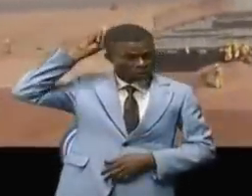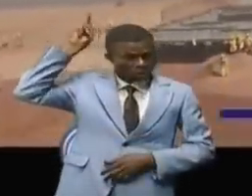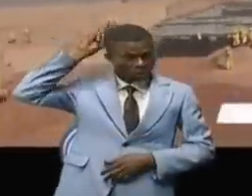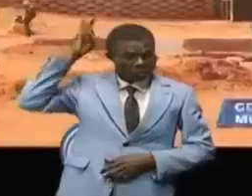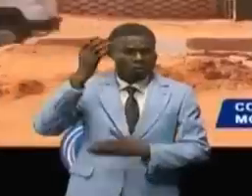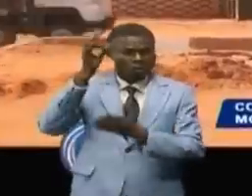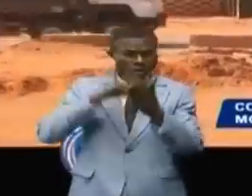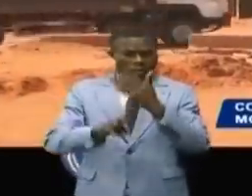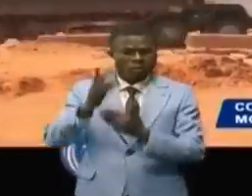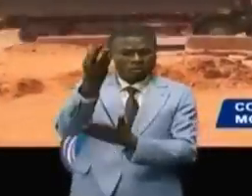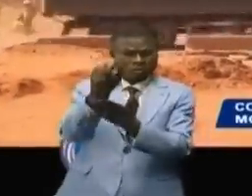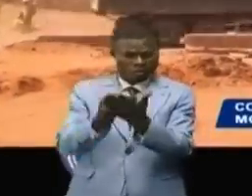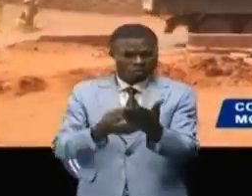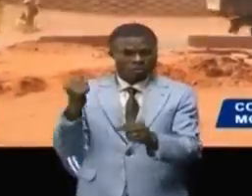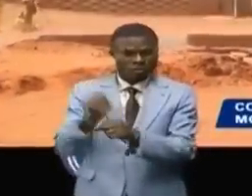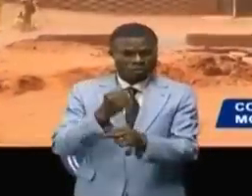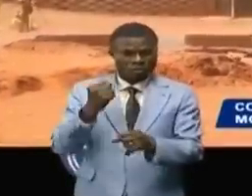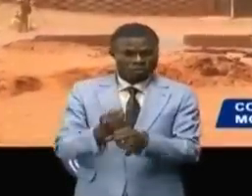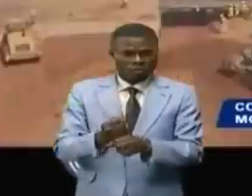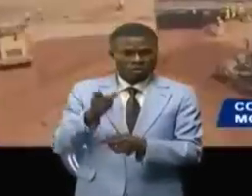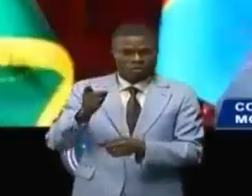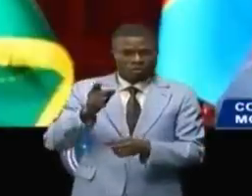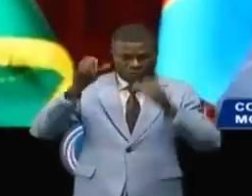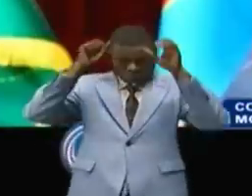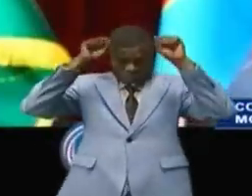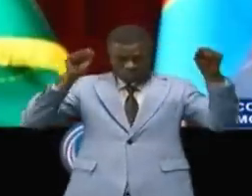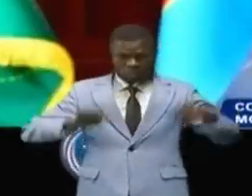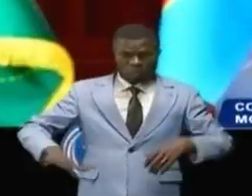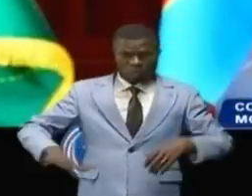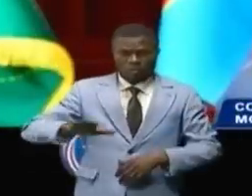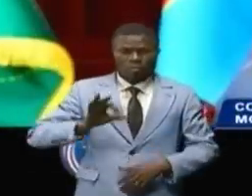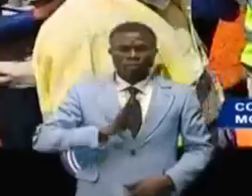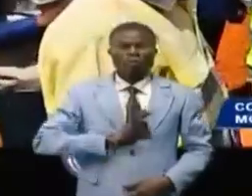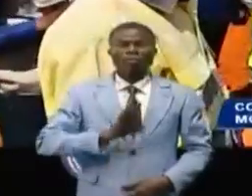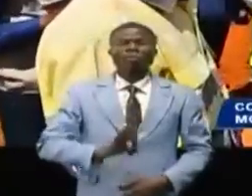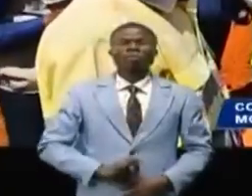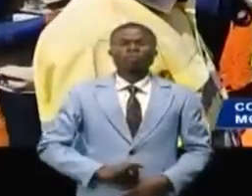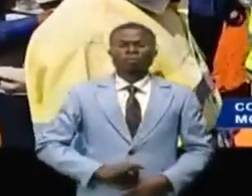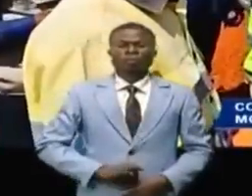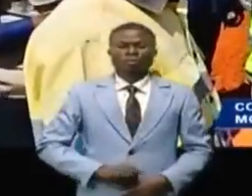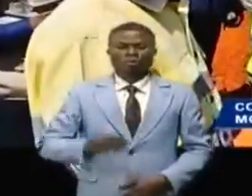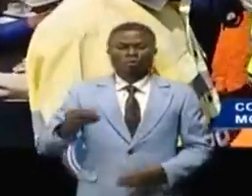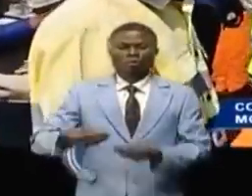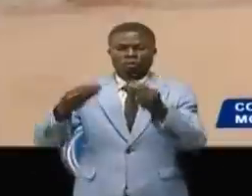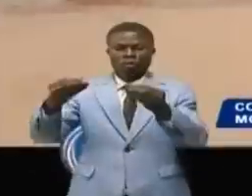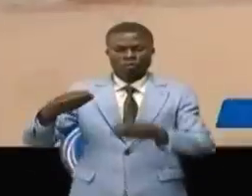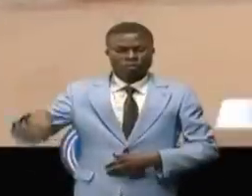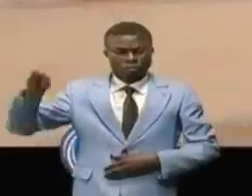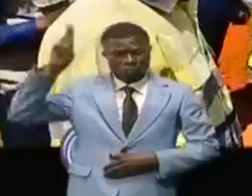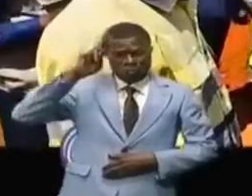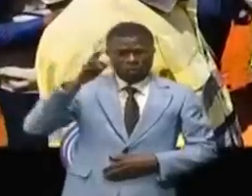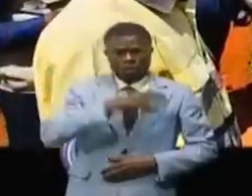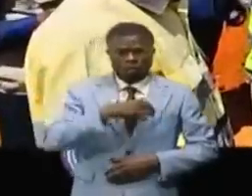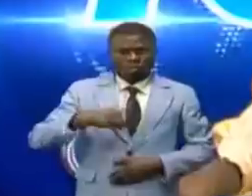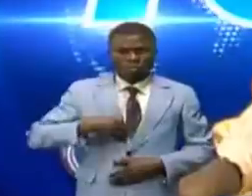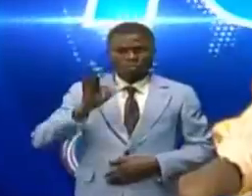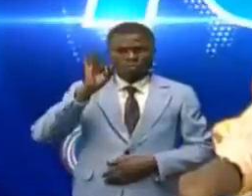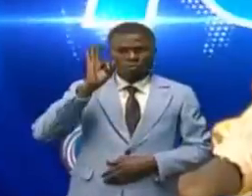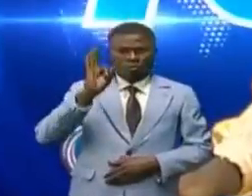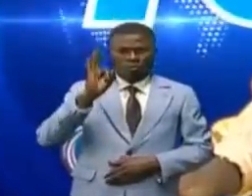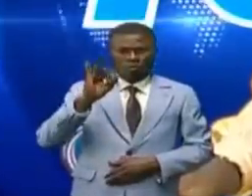la liste d'immenses réalisations recommandées par le président Félix Antoine Tshisekedi au gouvernement de Fifi Massouka